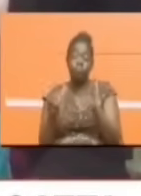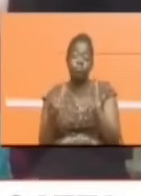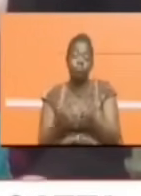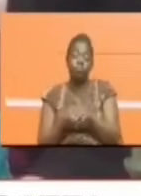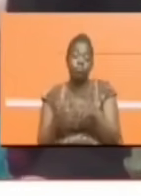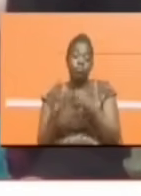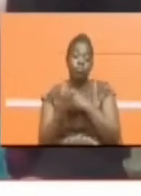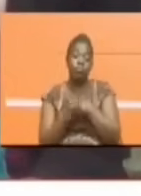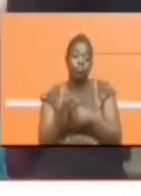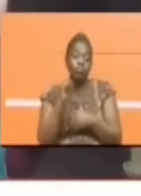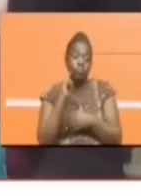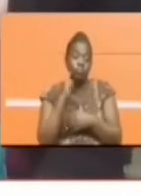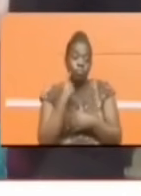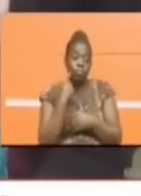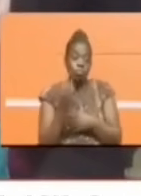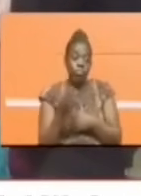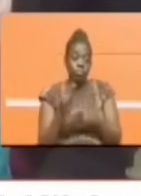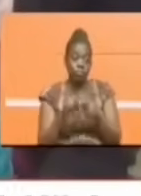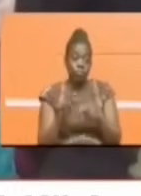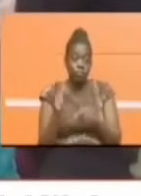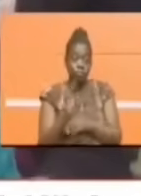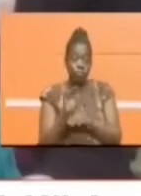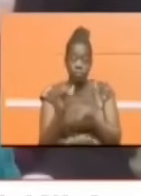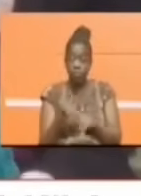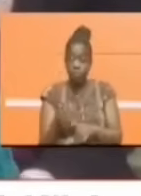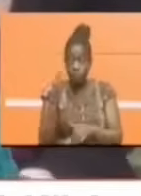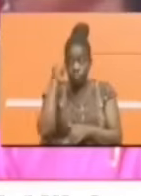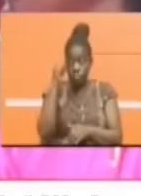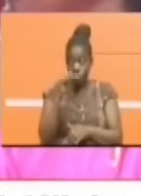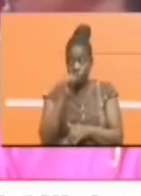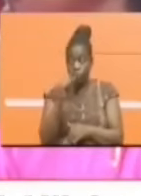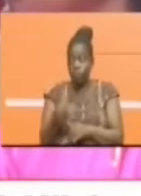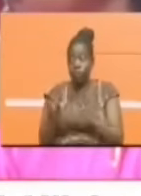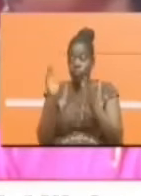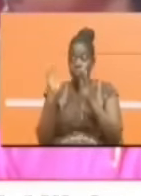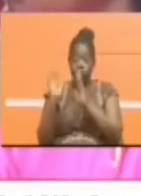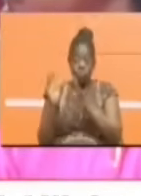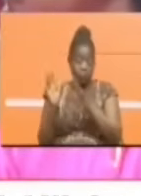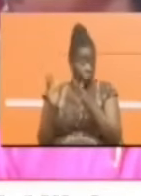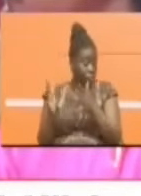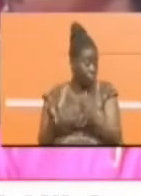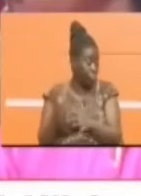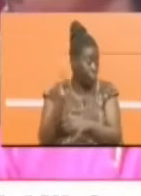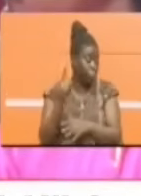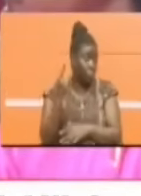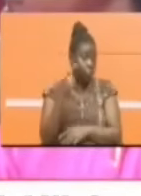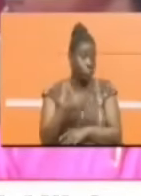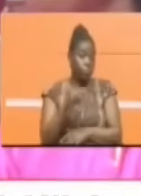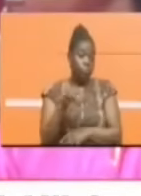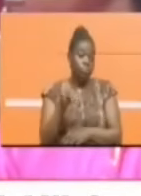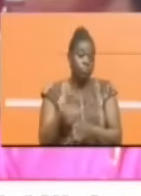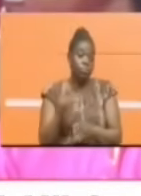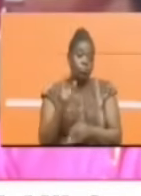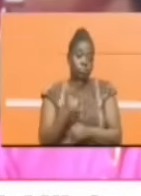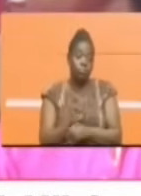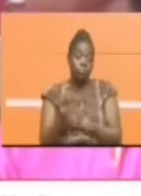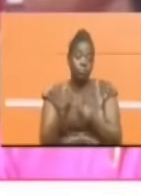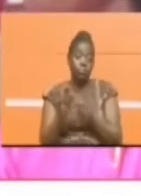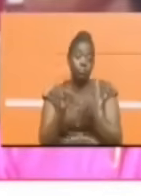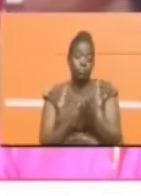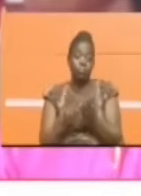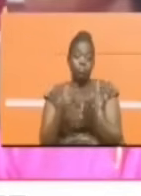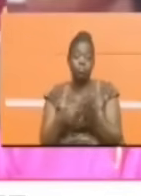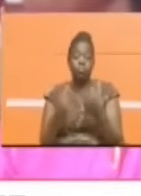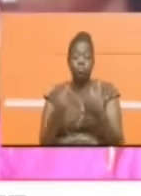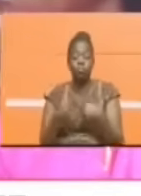Ted Nambooze ng'atuula ku lukiiko lwa Paalamenti olwa bannamawulire abayozaayozezza okutuuka ku lunaku lwa Omwekereziya era n'abagumya ku